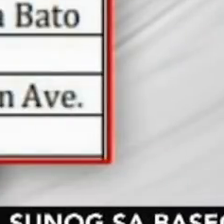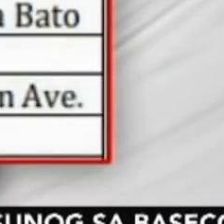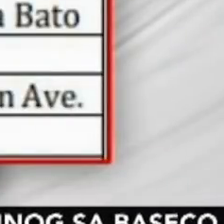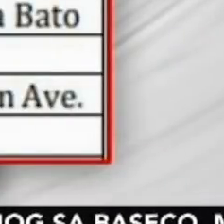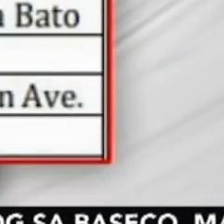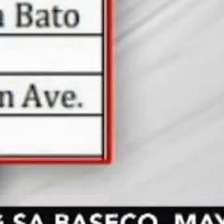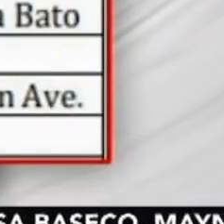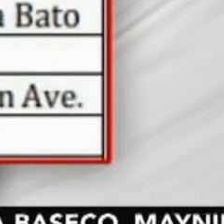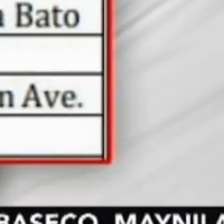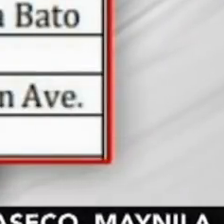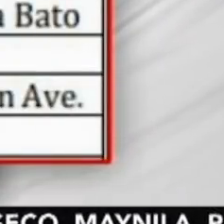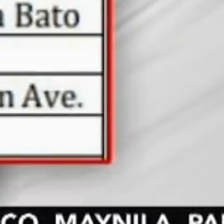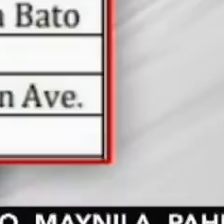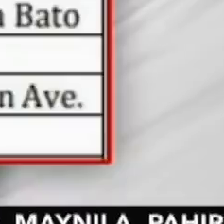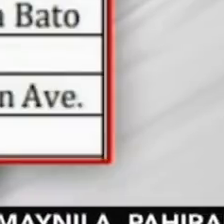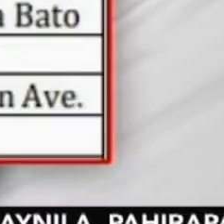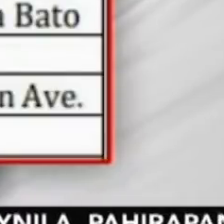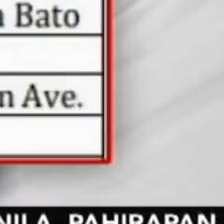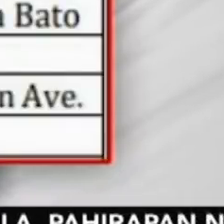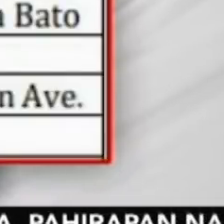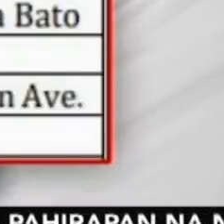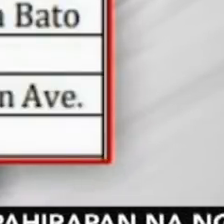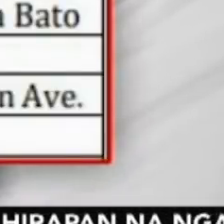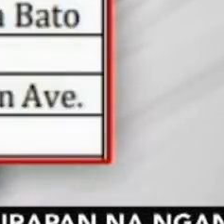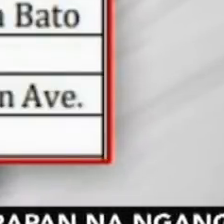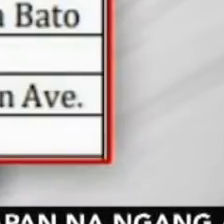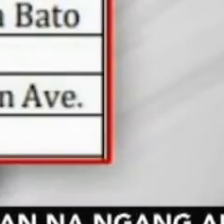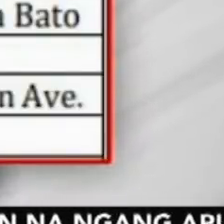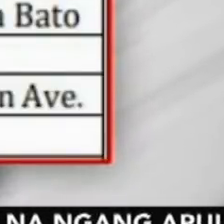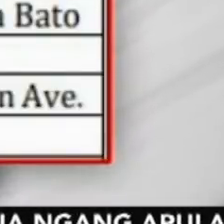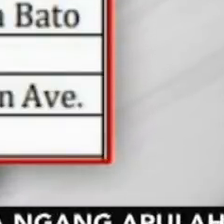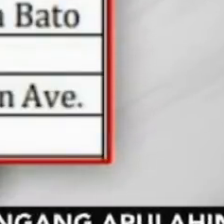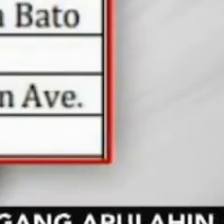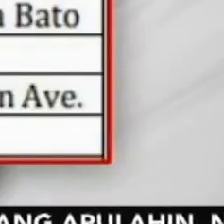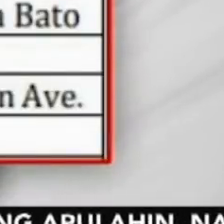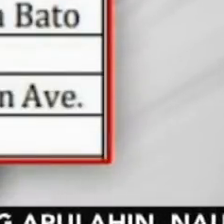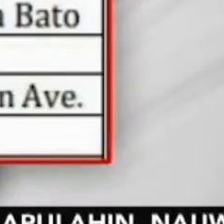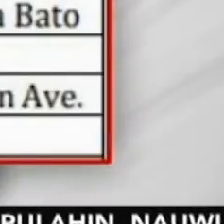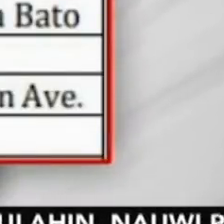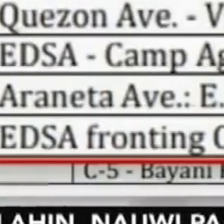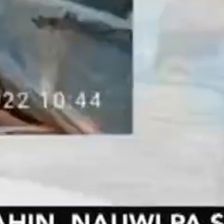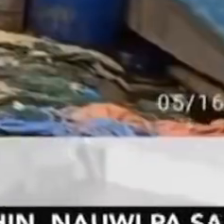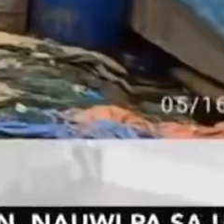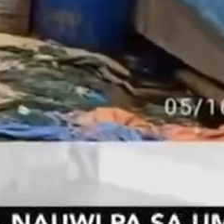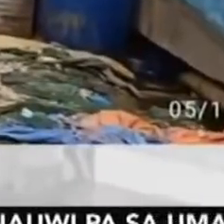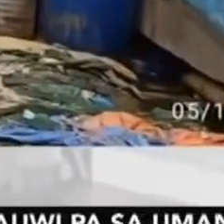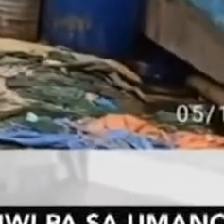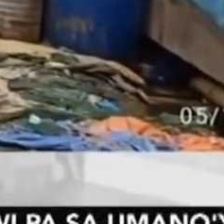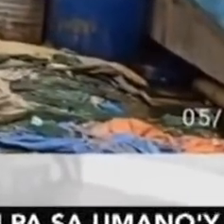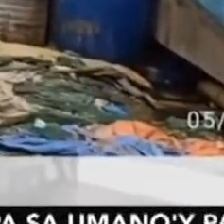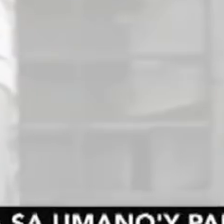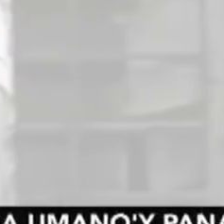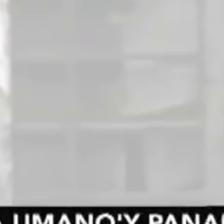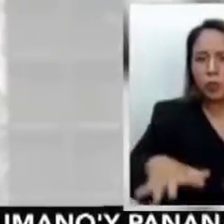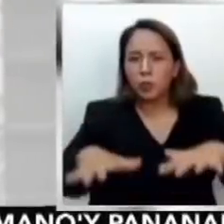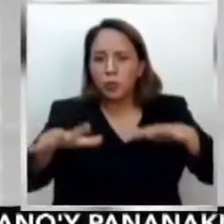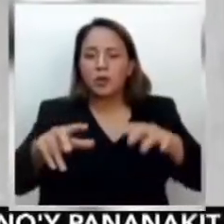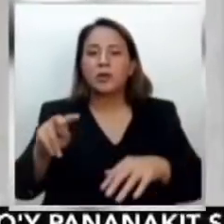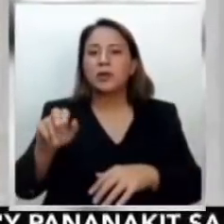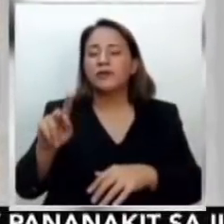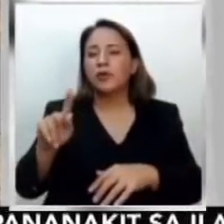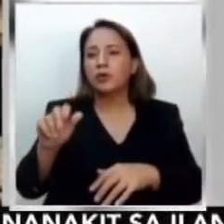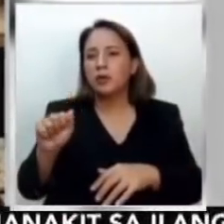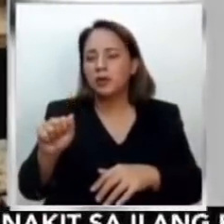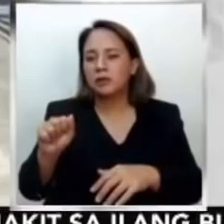areas. Sinundan niya ng Makati na may 6 na lugar na flood-prone. Sa Navotas, maya't maya na